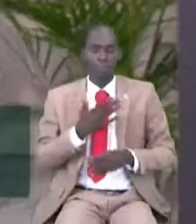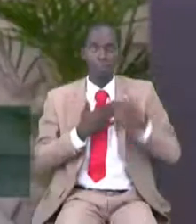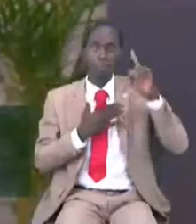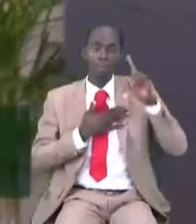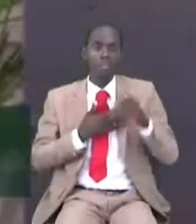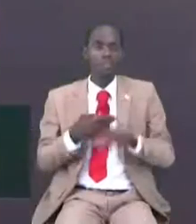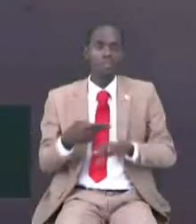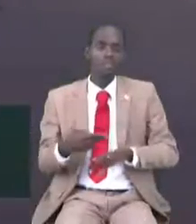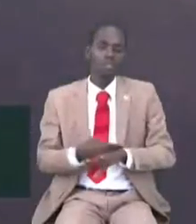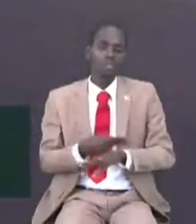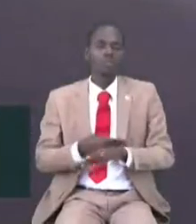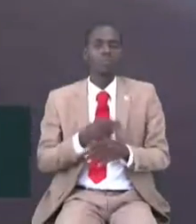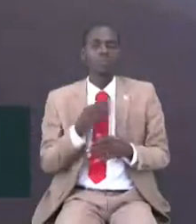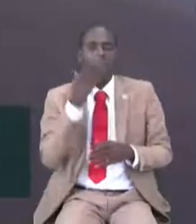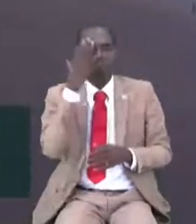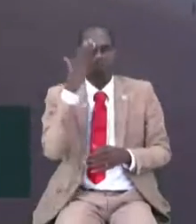Et puis soumis